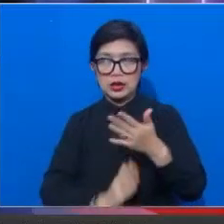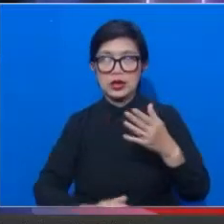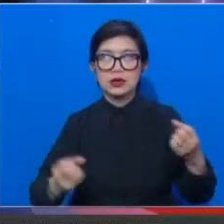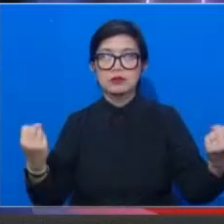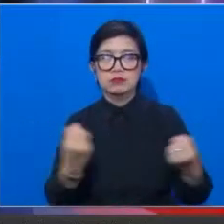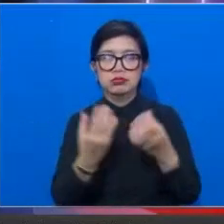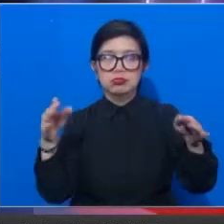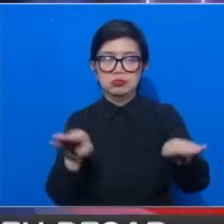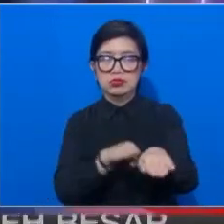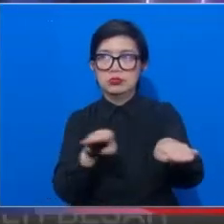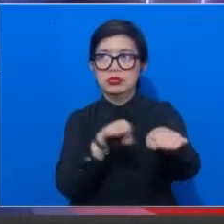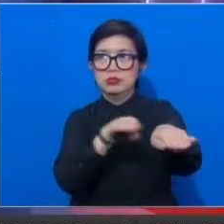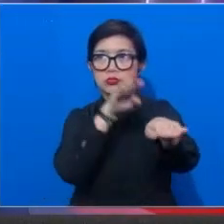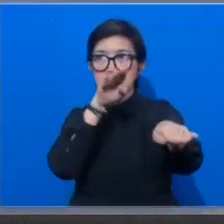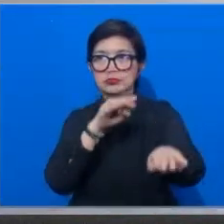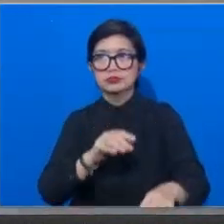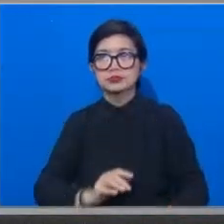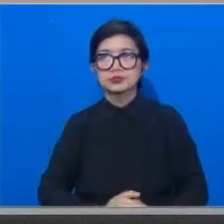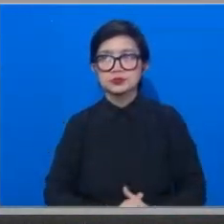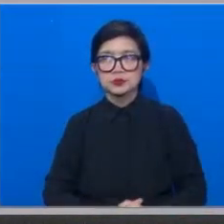3 kendaraan terjadi.